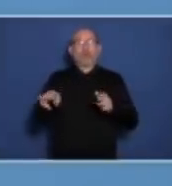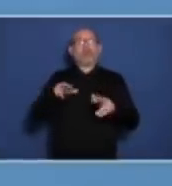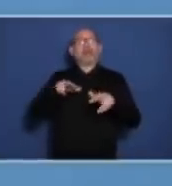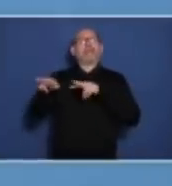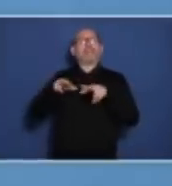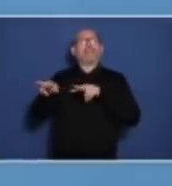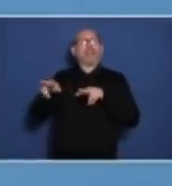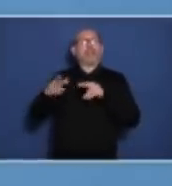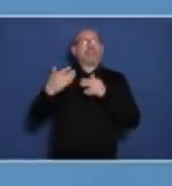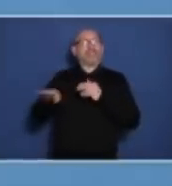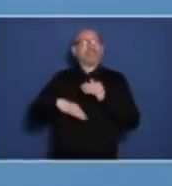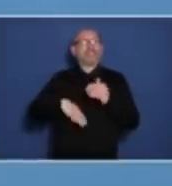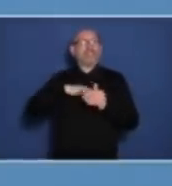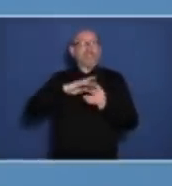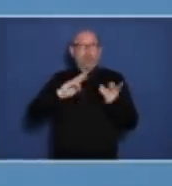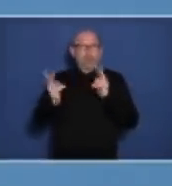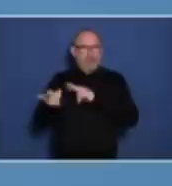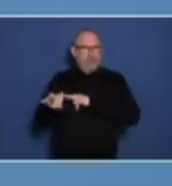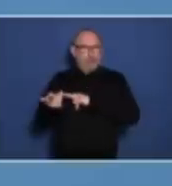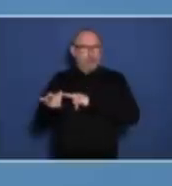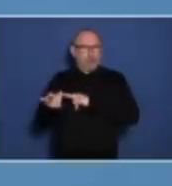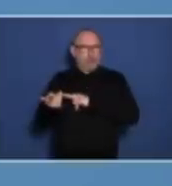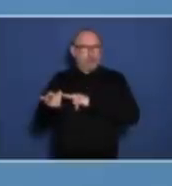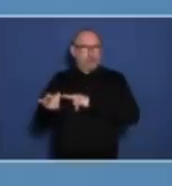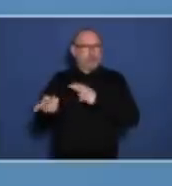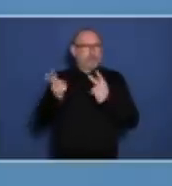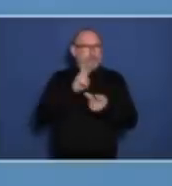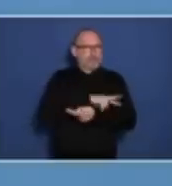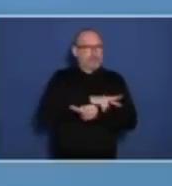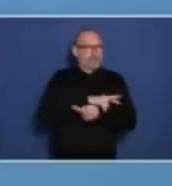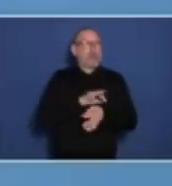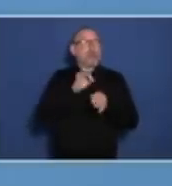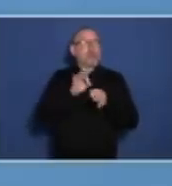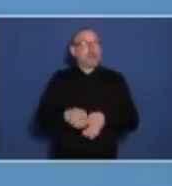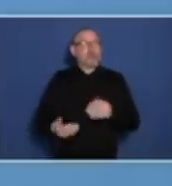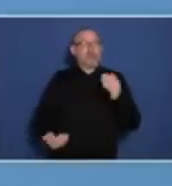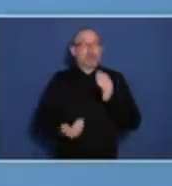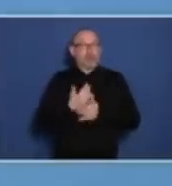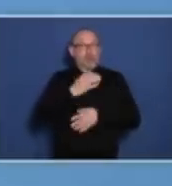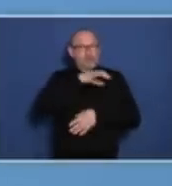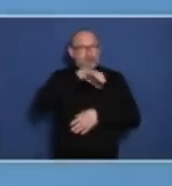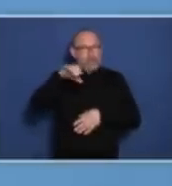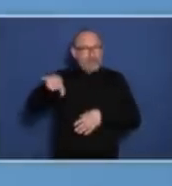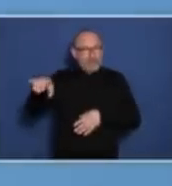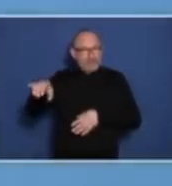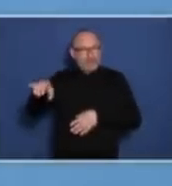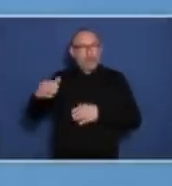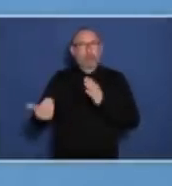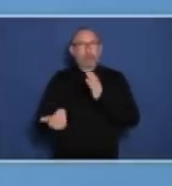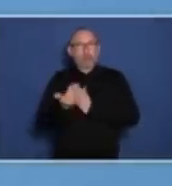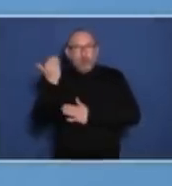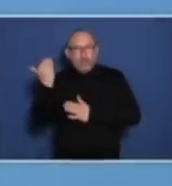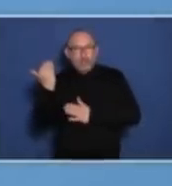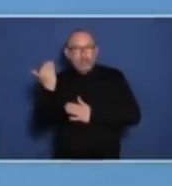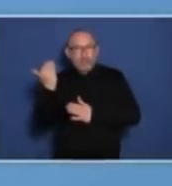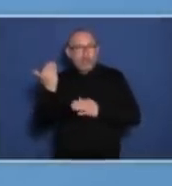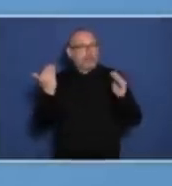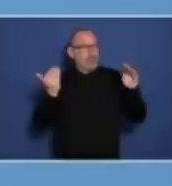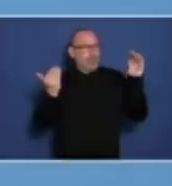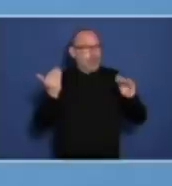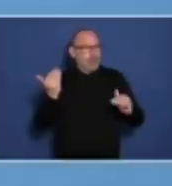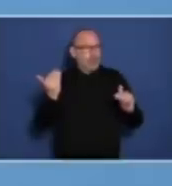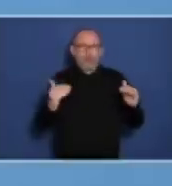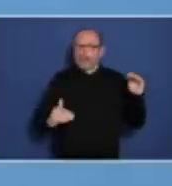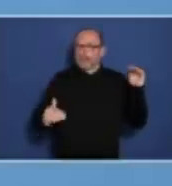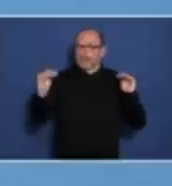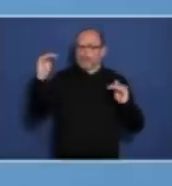umgewandelt haben. Das bedeutet, dass in Teilen den Stellen, die neu geschaffen worden sind, auch Stellen, die abgeschafft worden sind, im gleichen Zuge